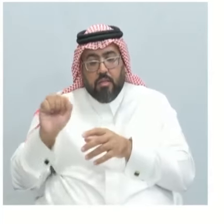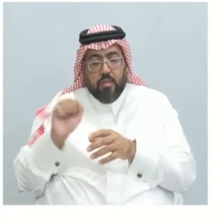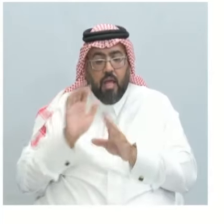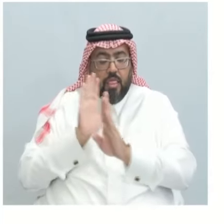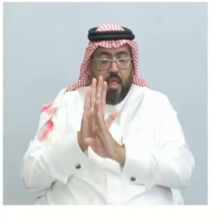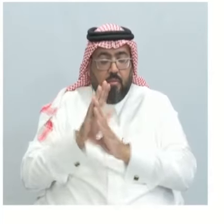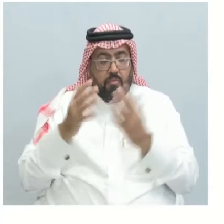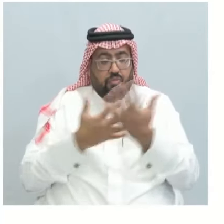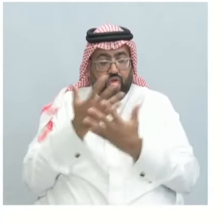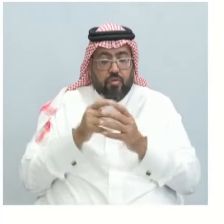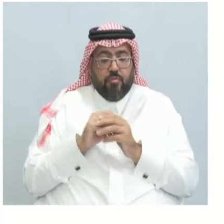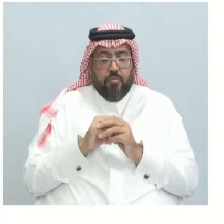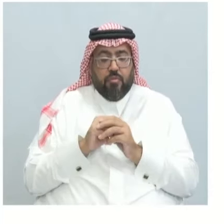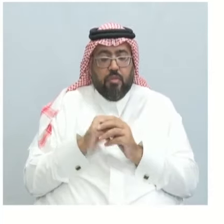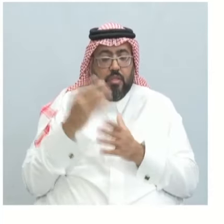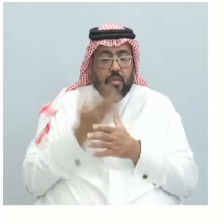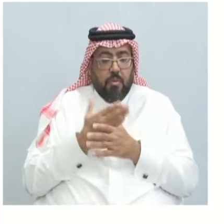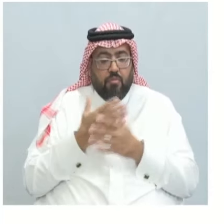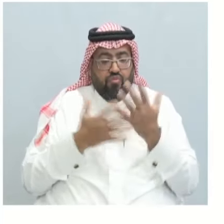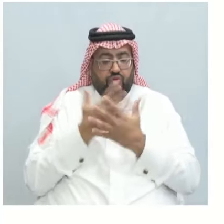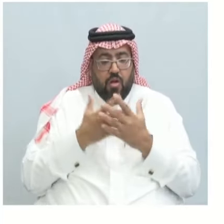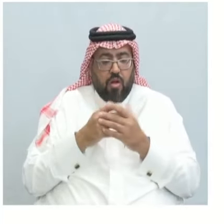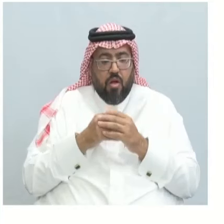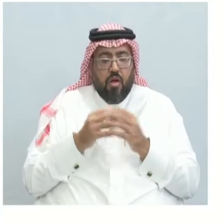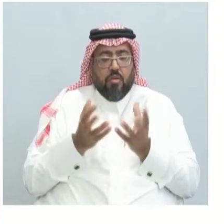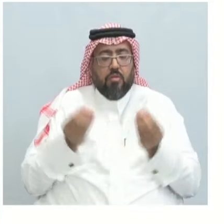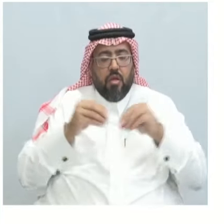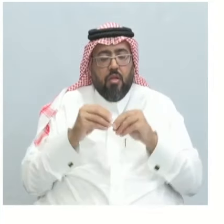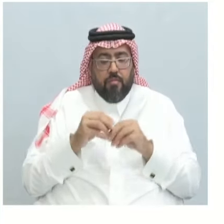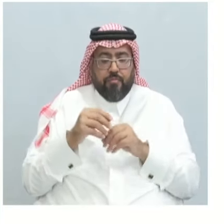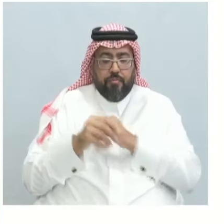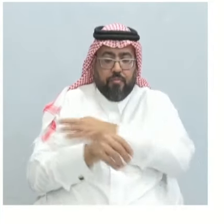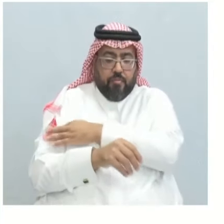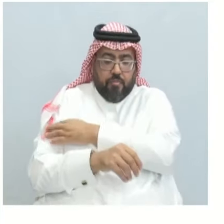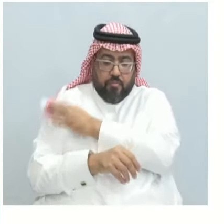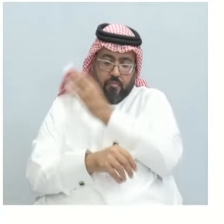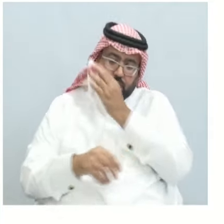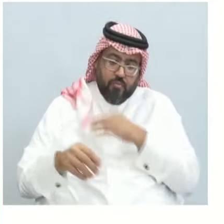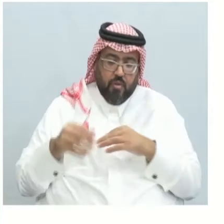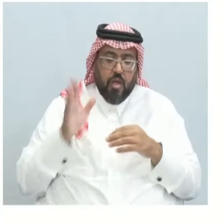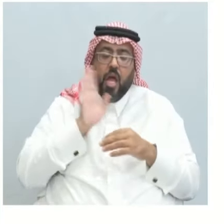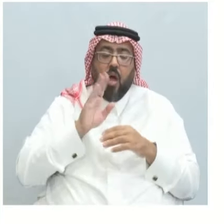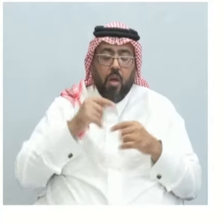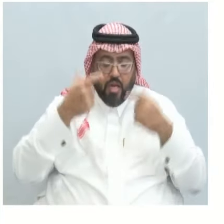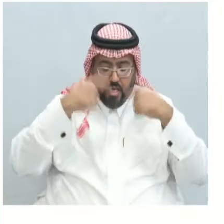لحل المشكله فقد تتسبب بحدوث مشكله اكبر اذا حاولت حلها